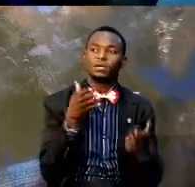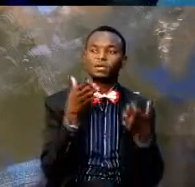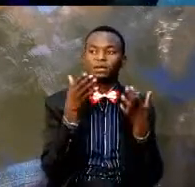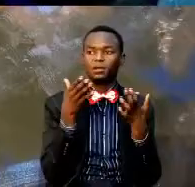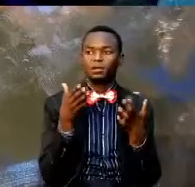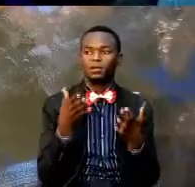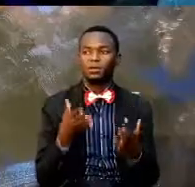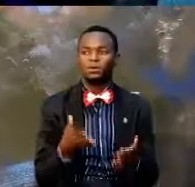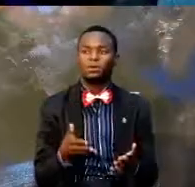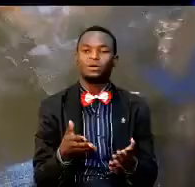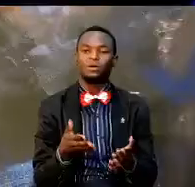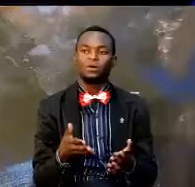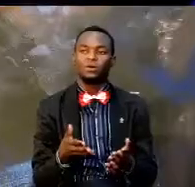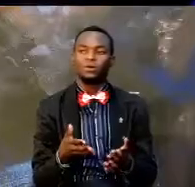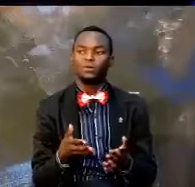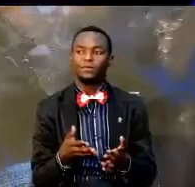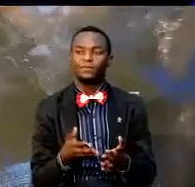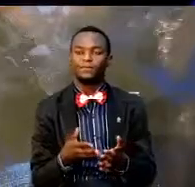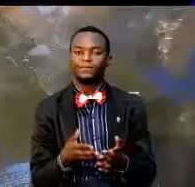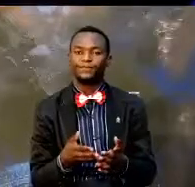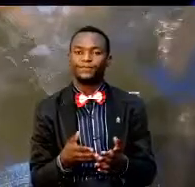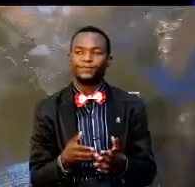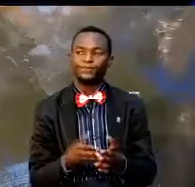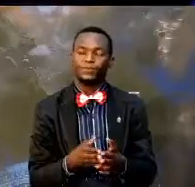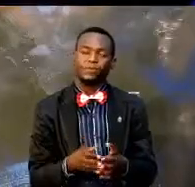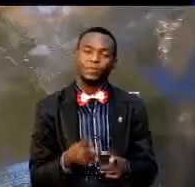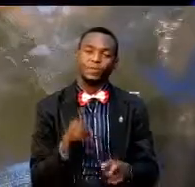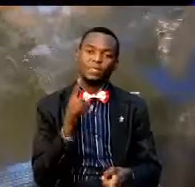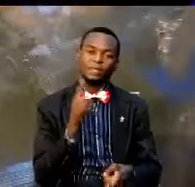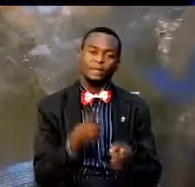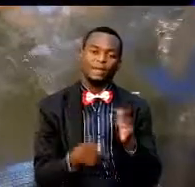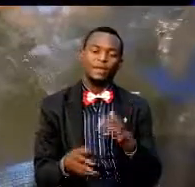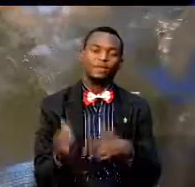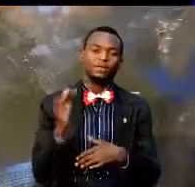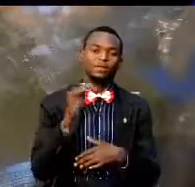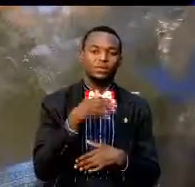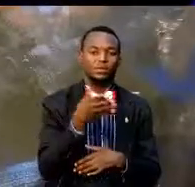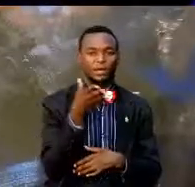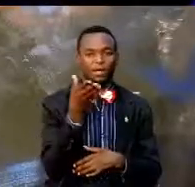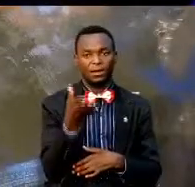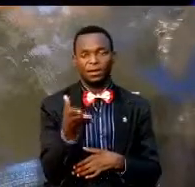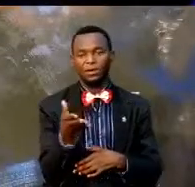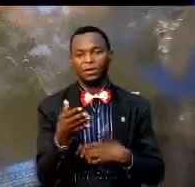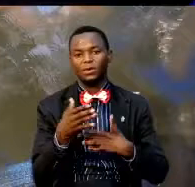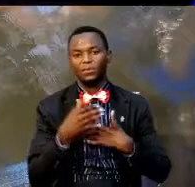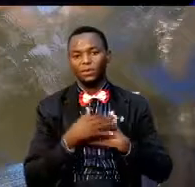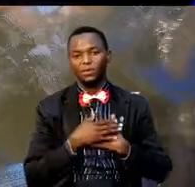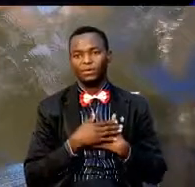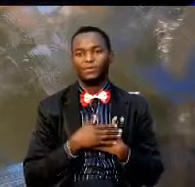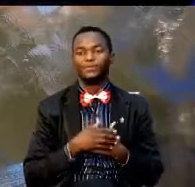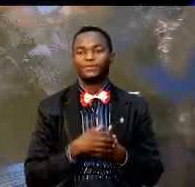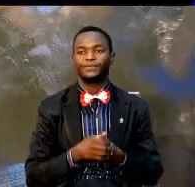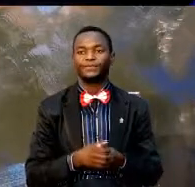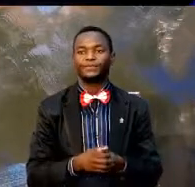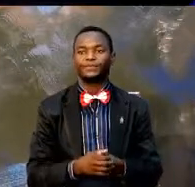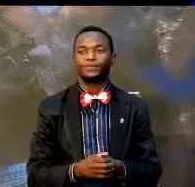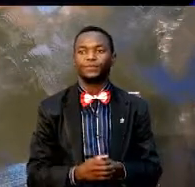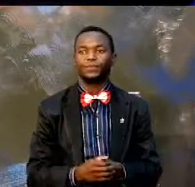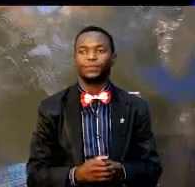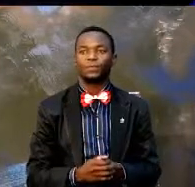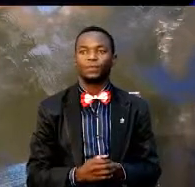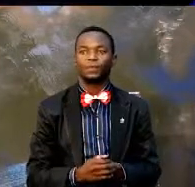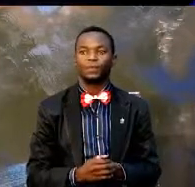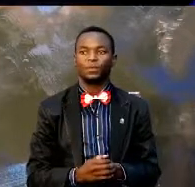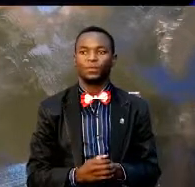uje leo. Imbeni, imbeni wapendwa. Mwani kusita, akuita